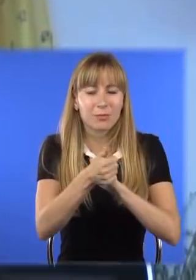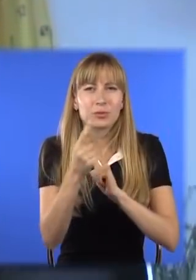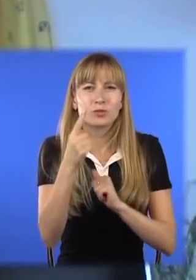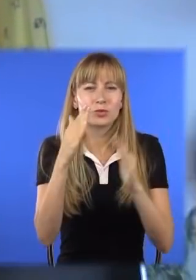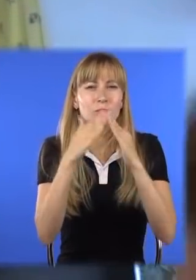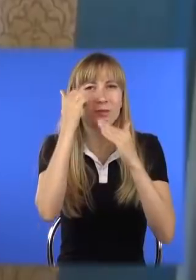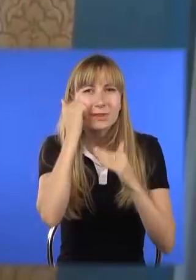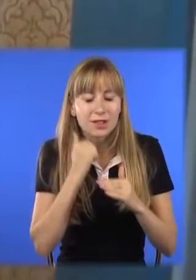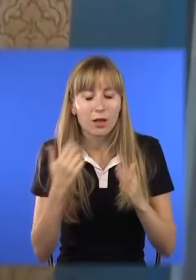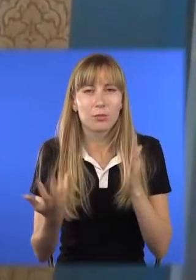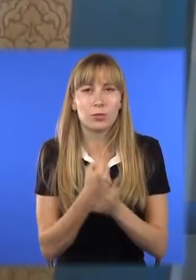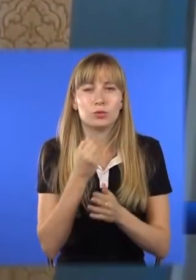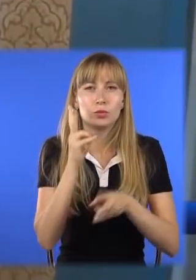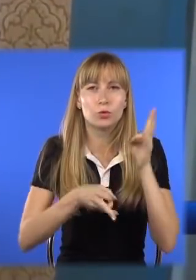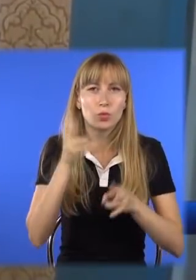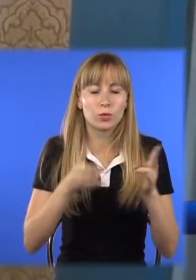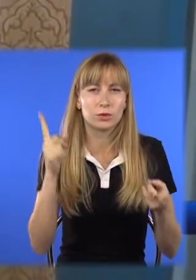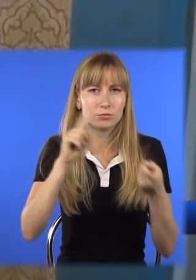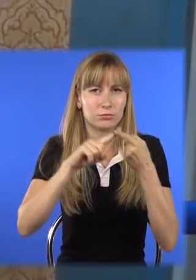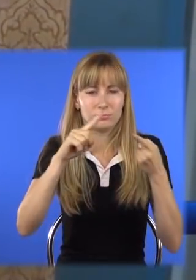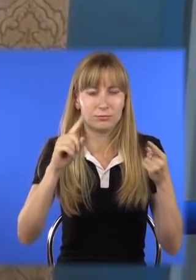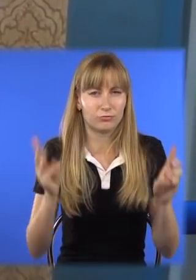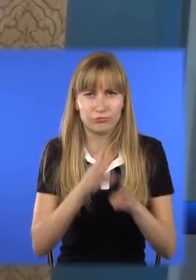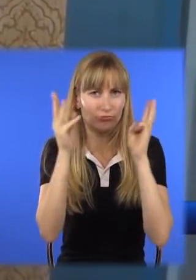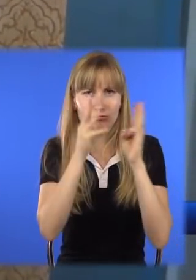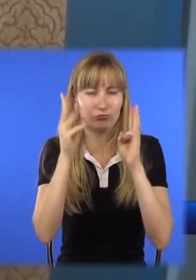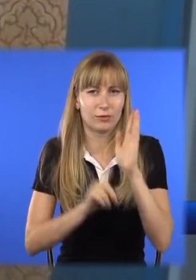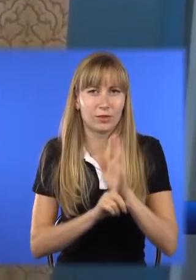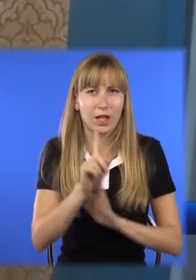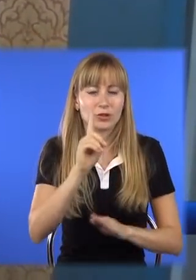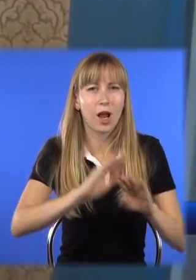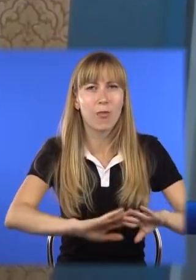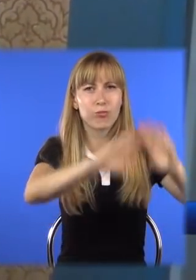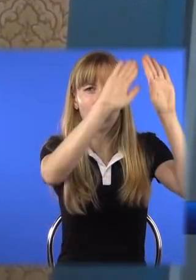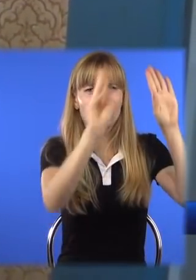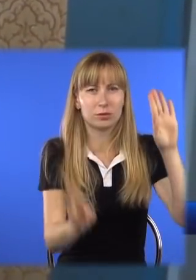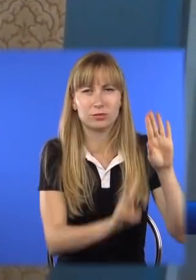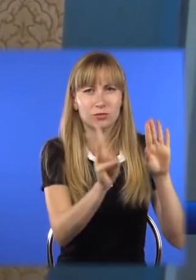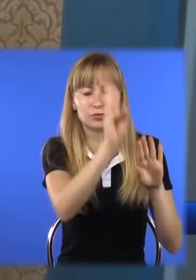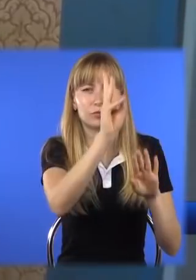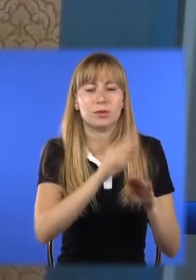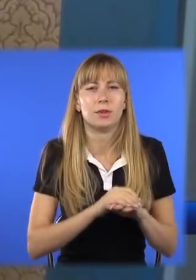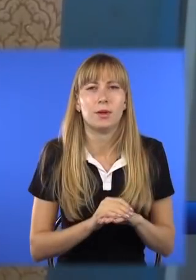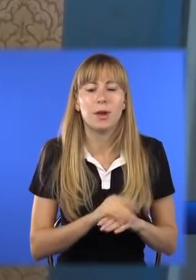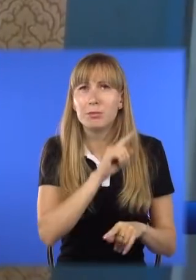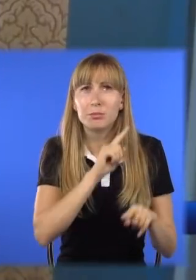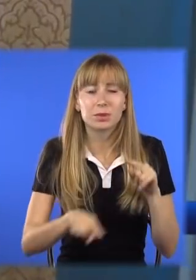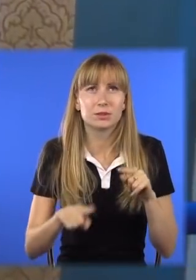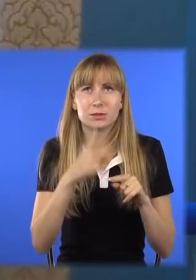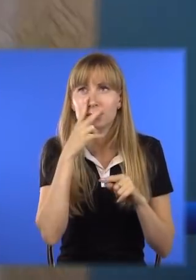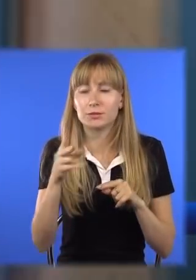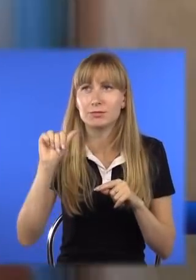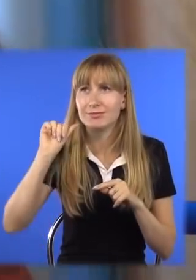коротнула проводка і зайнялося плам'я, зайнялася обоїна і пішов верх. Я швидко зреагувала, виключила.